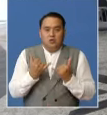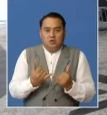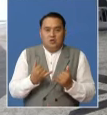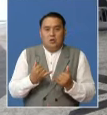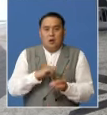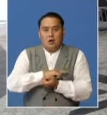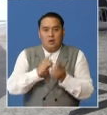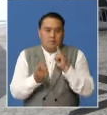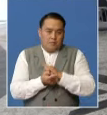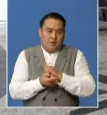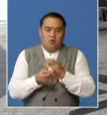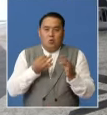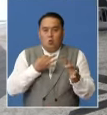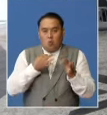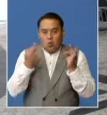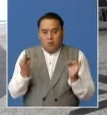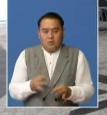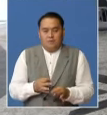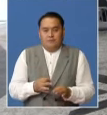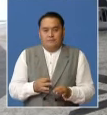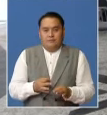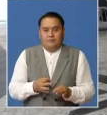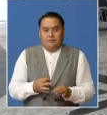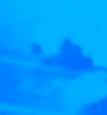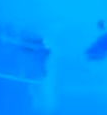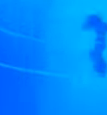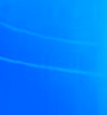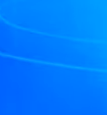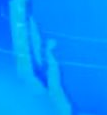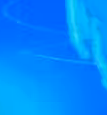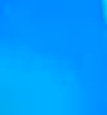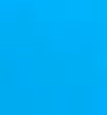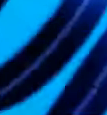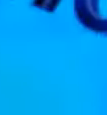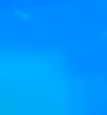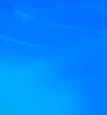имеют достижения своих хозяйствах.